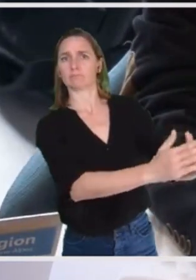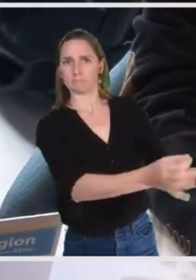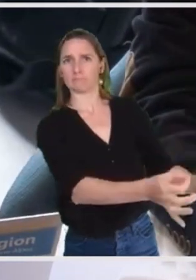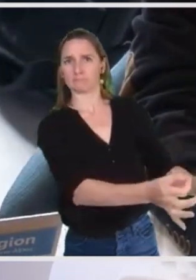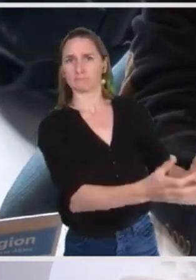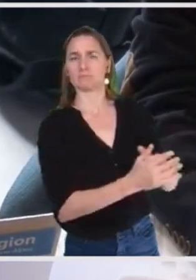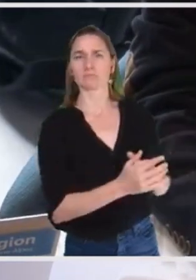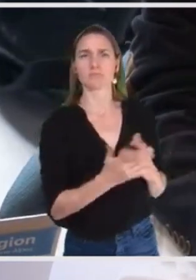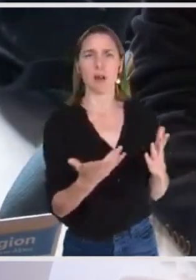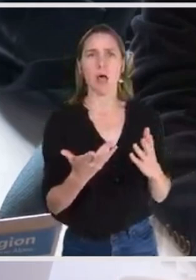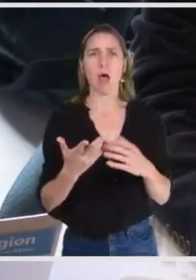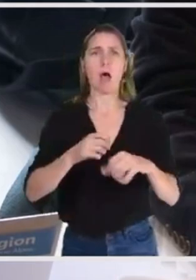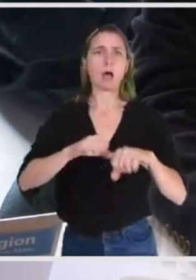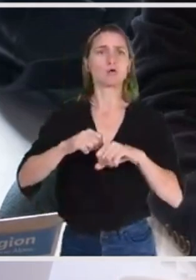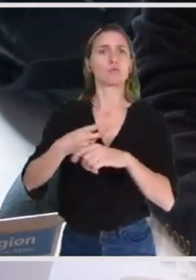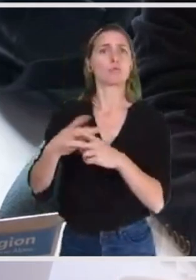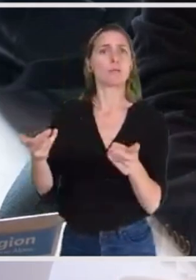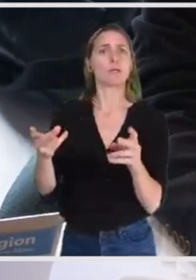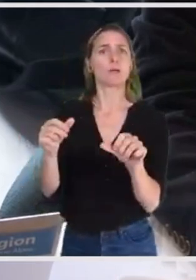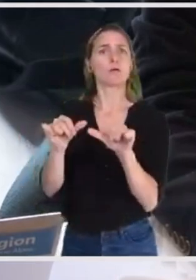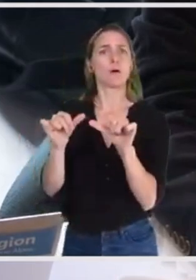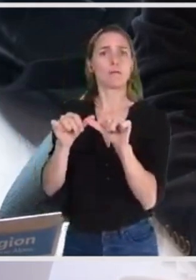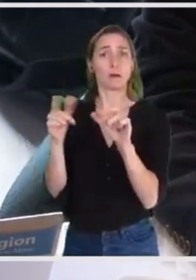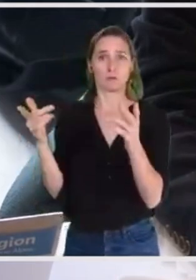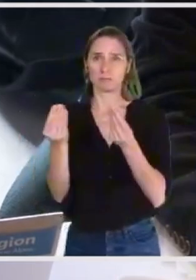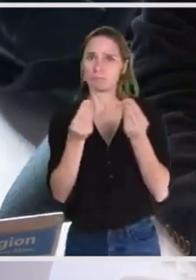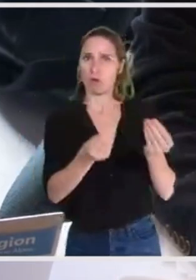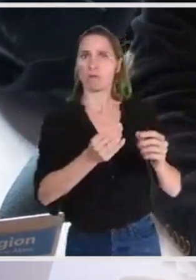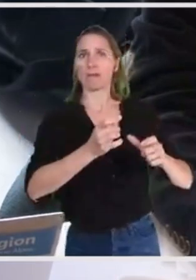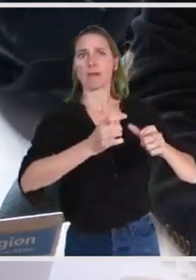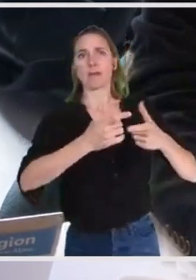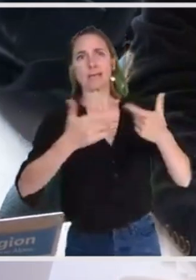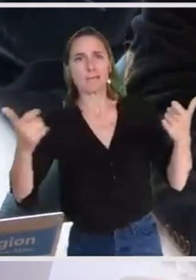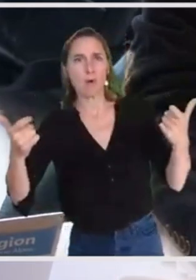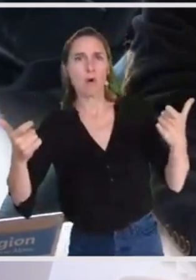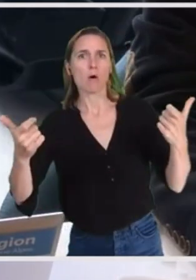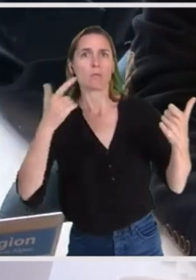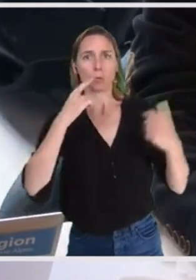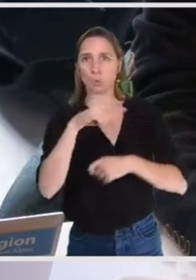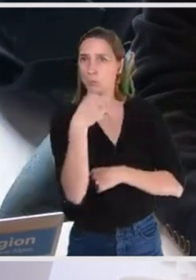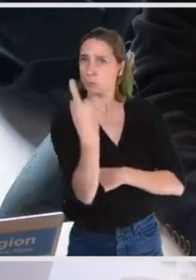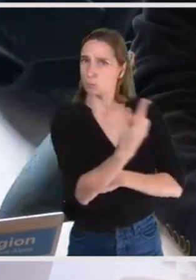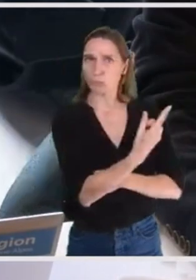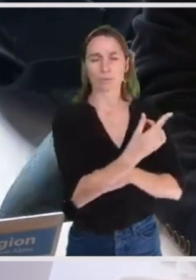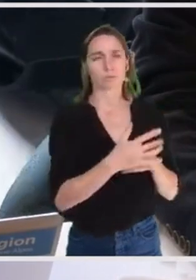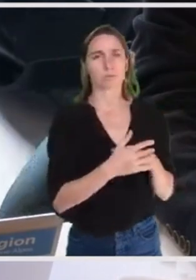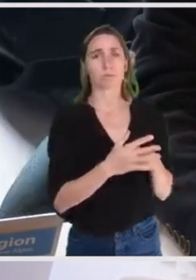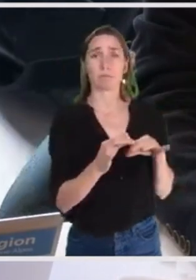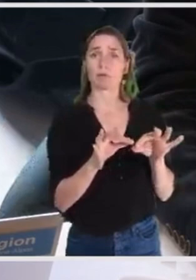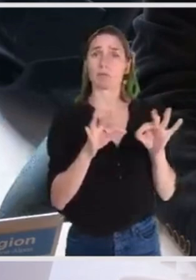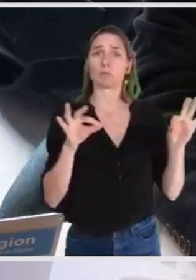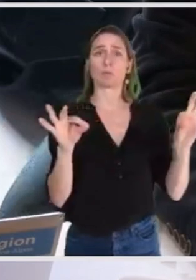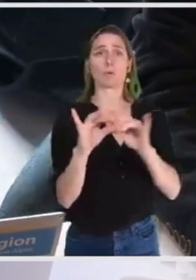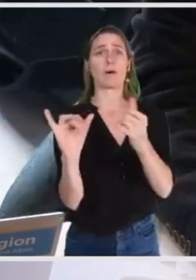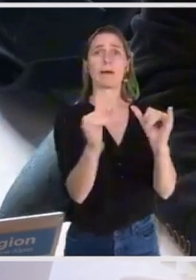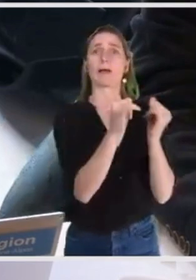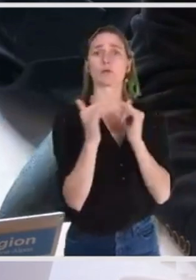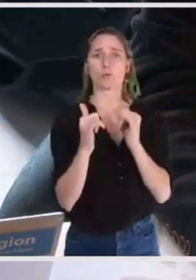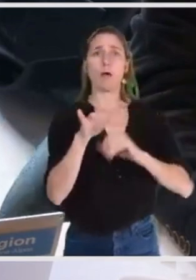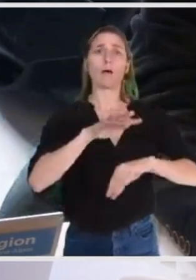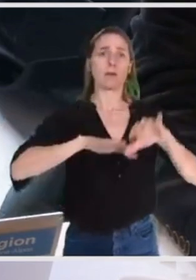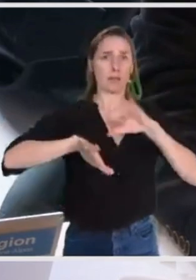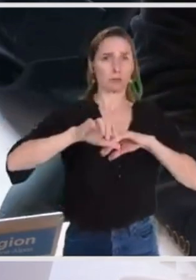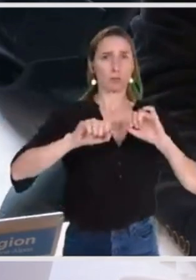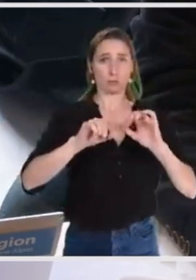à mettre à disposition des équipements pour toutes et tous, des cours d'école aménagés, et c'est très bien dit ici dans ce rapport,